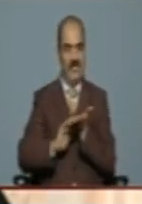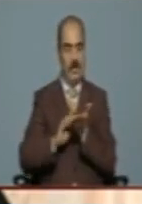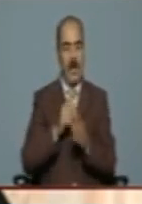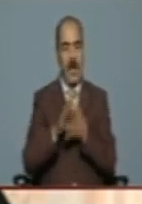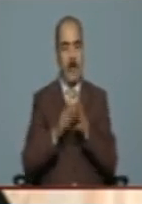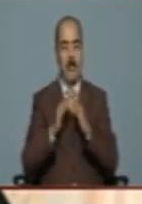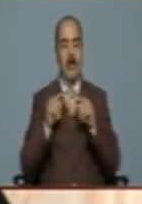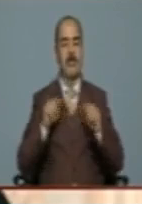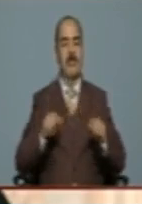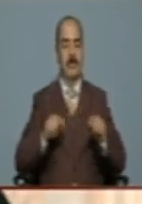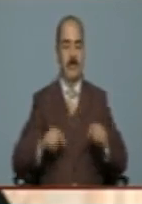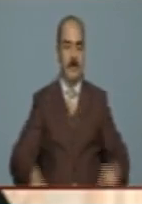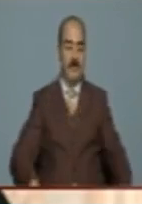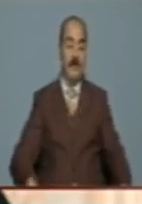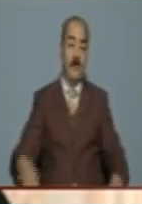رابعا،